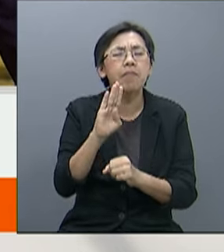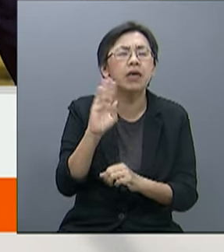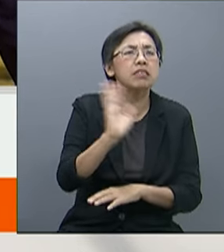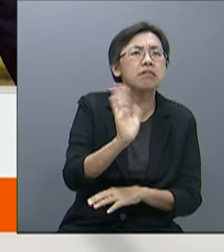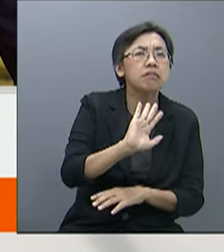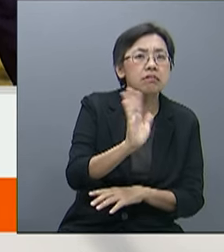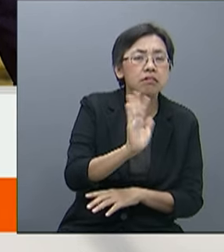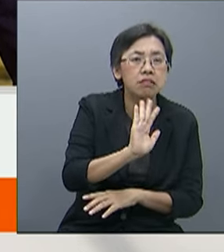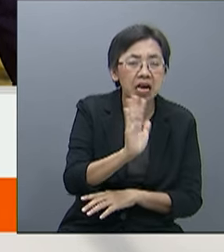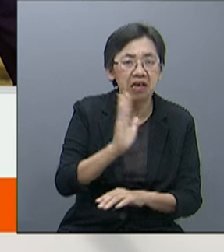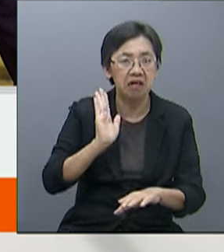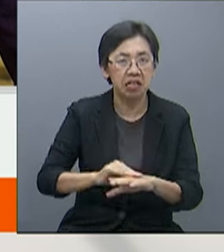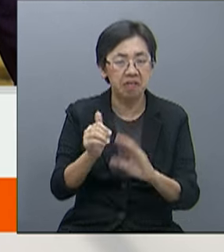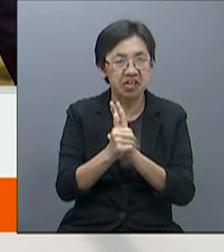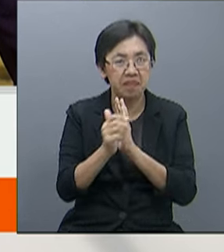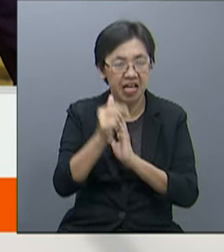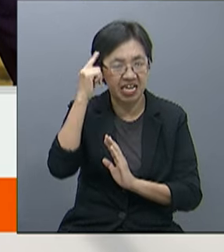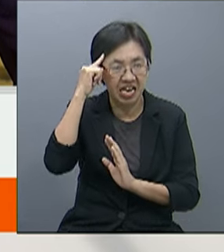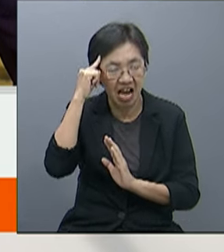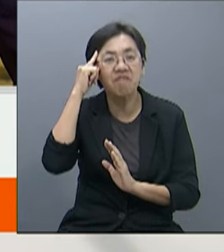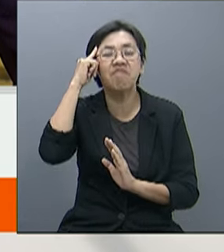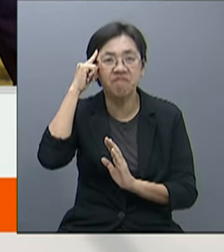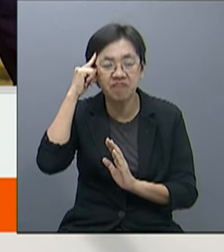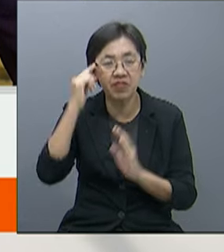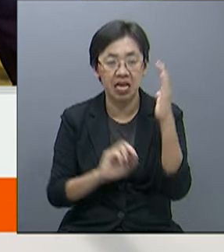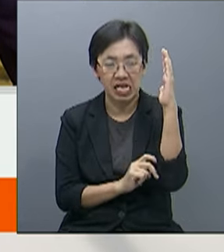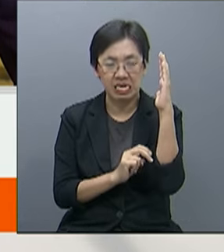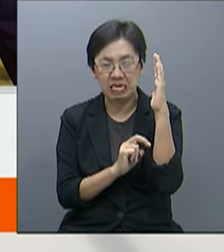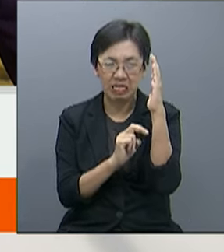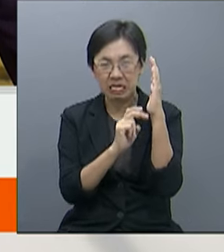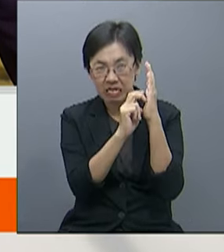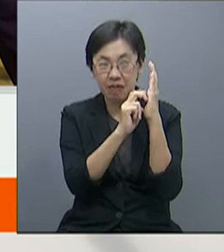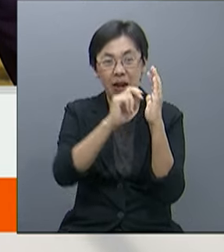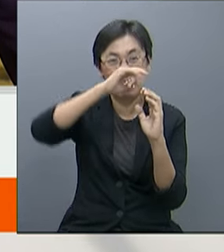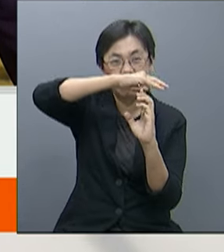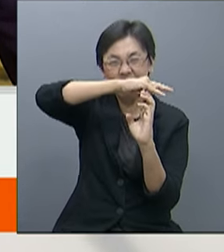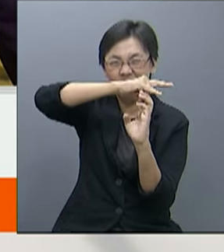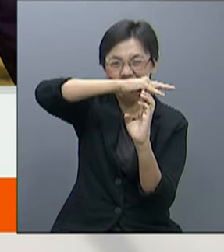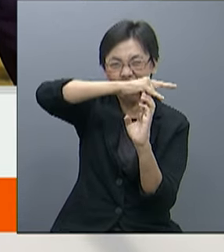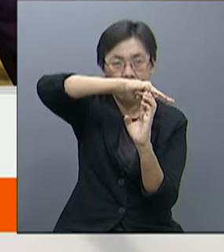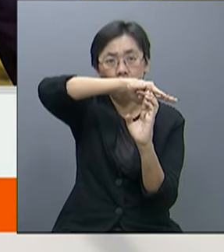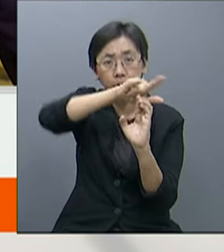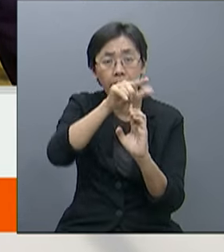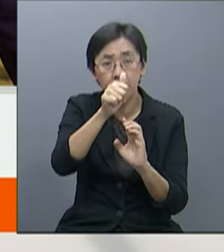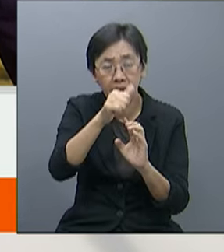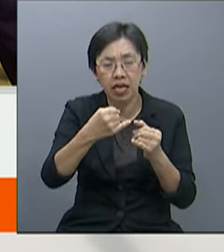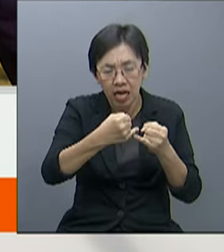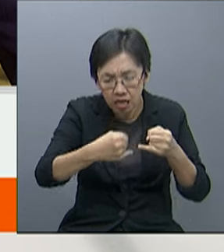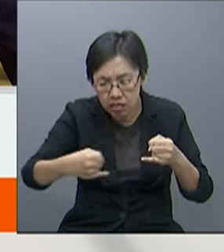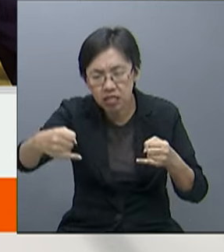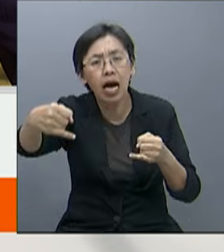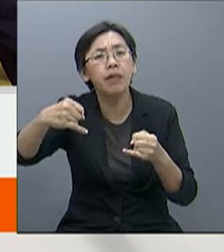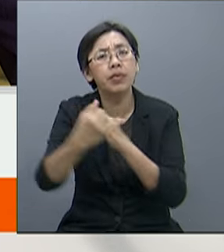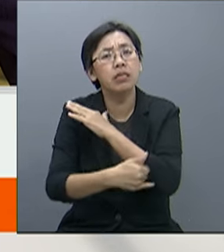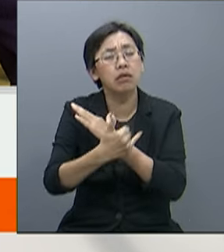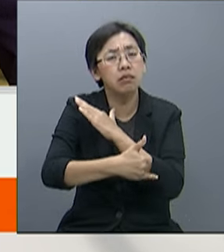มีความสามารถเพียงพอที่จะขึ้นไปหันเสาได้เองไหมคะอันนี้รวมไปถึงกรณีที่มีการลากสายเคเบิลข้ามแดนไปด้วย